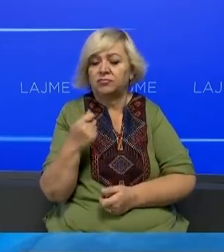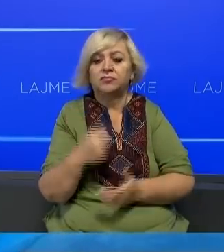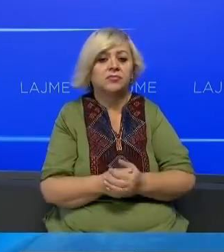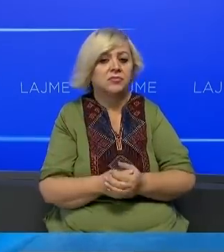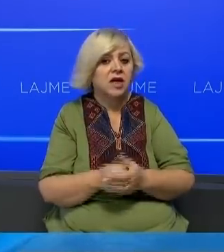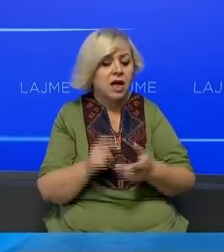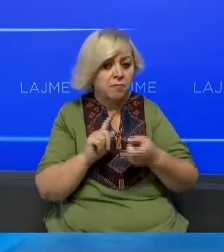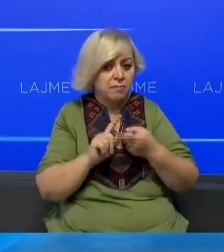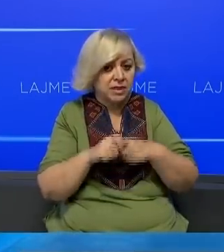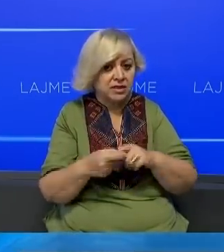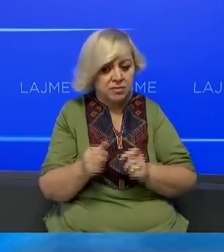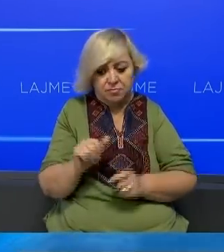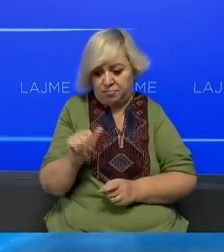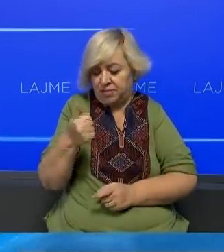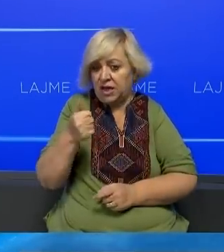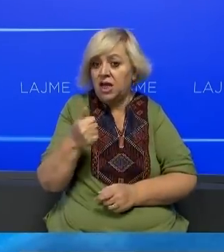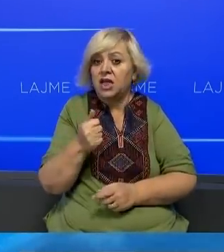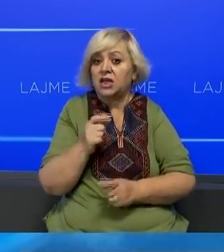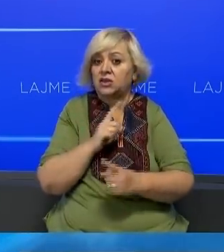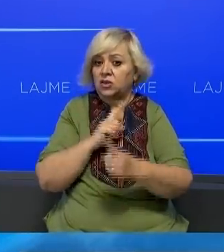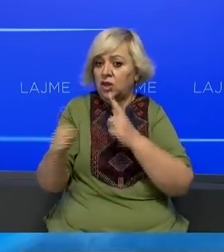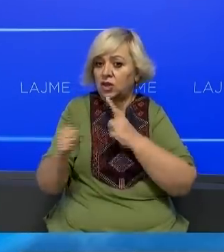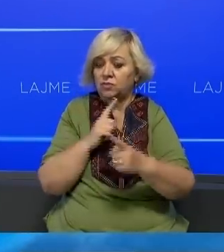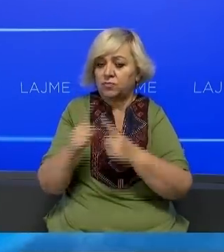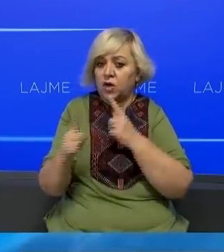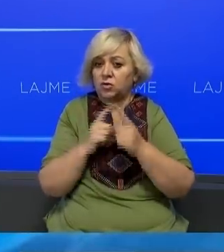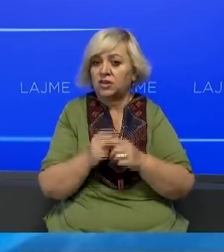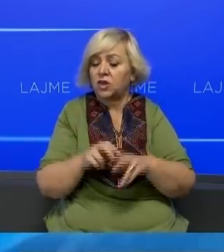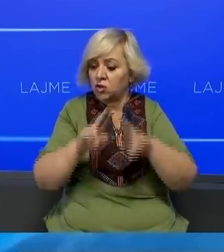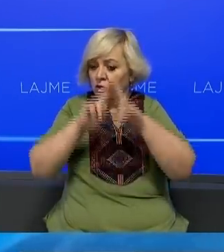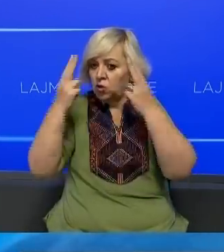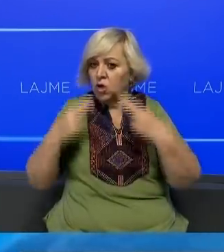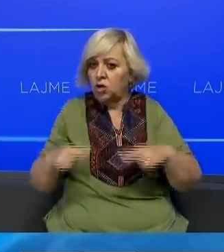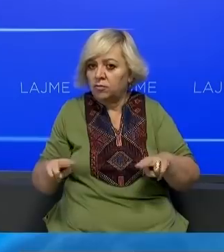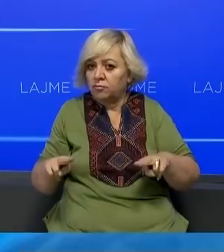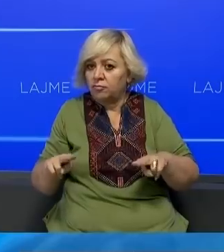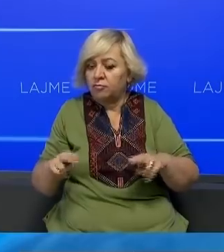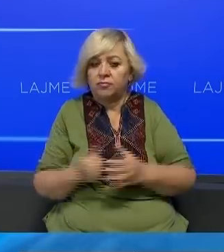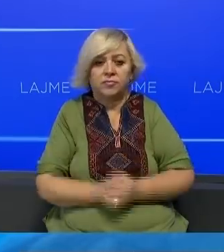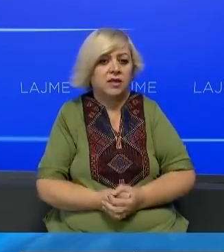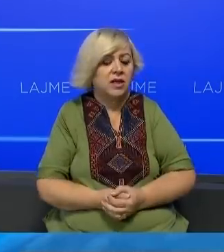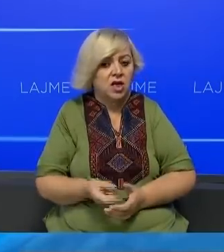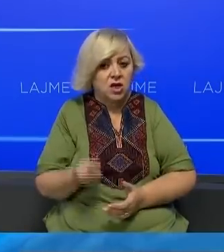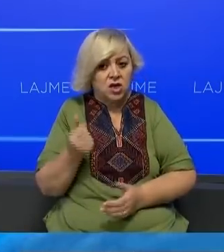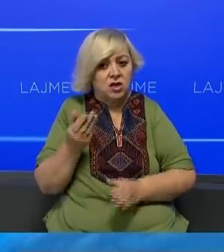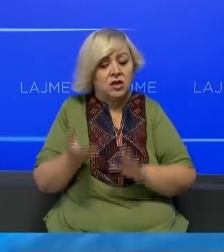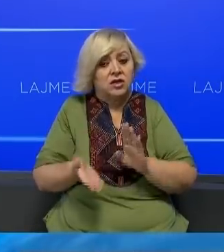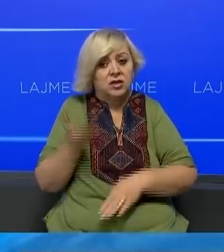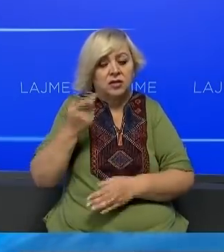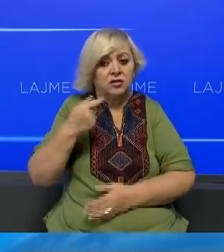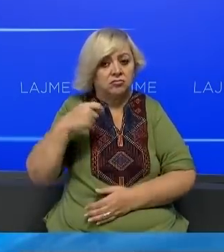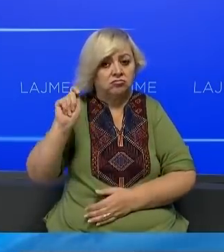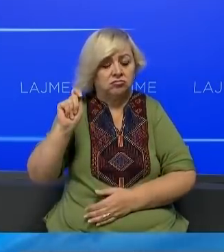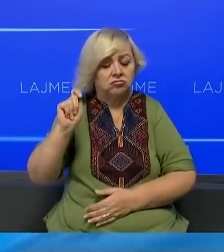lëndës së parë, po edhe të transportit, sidomos të atij transportit ndërkombëtar nga kontinentet e largëta. Ngritja e çmimeve është